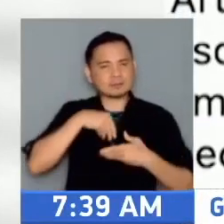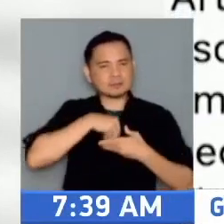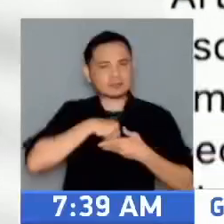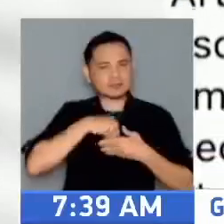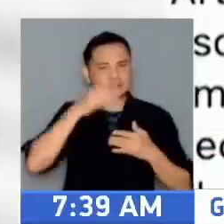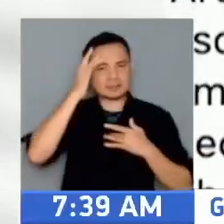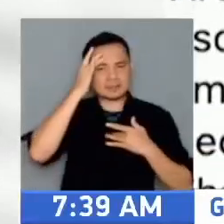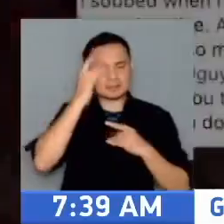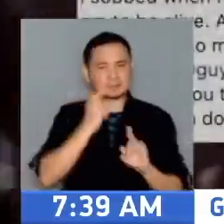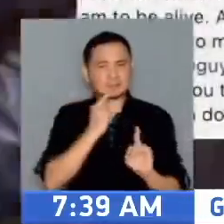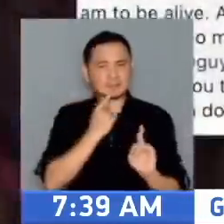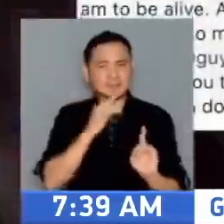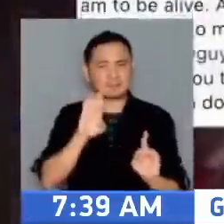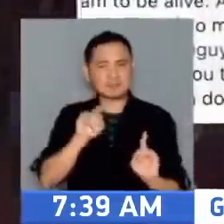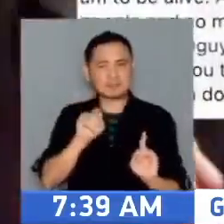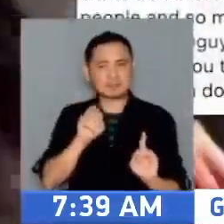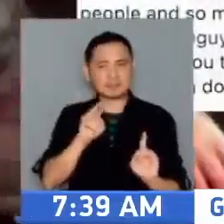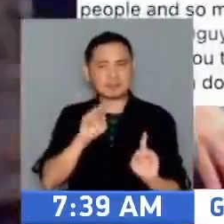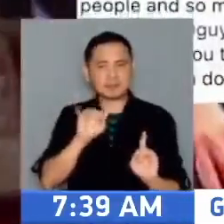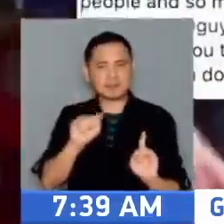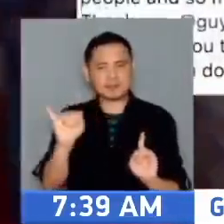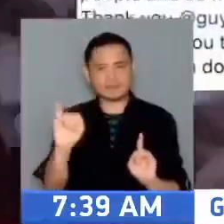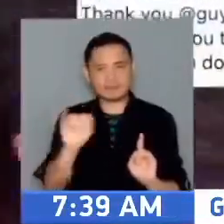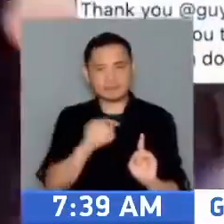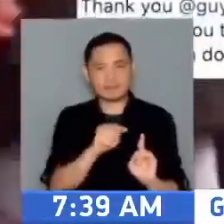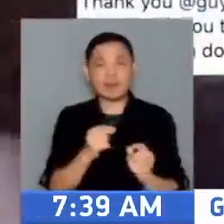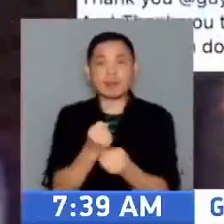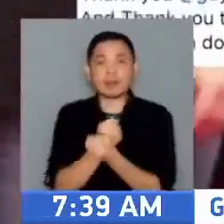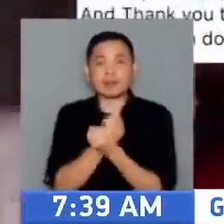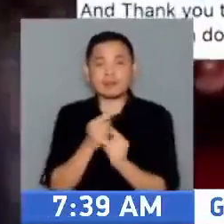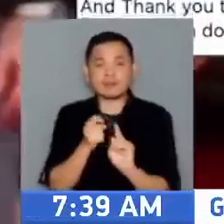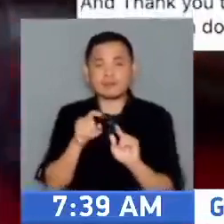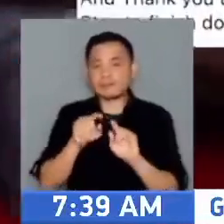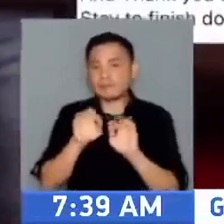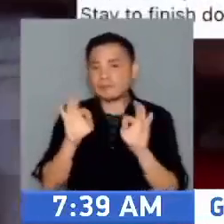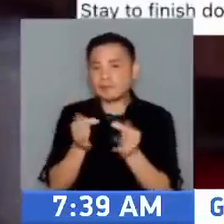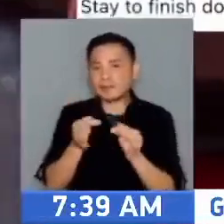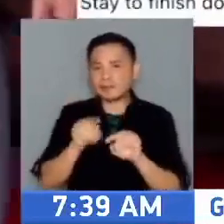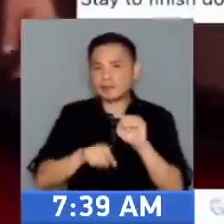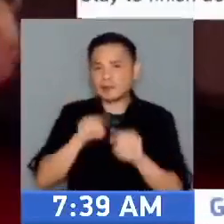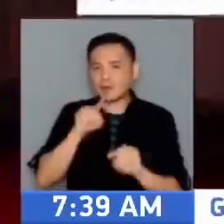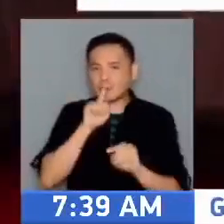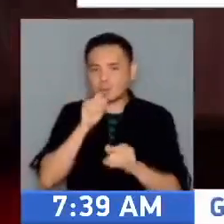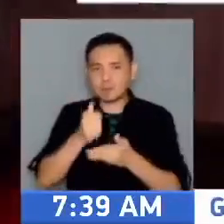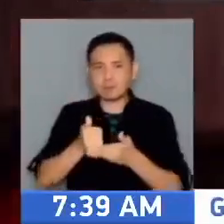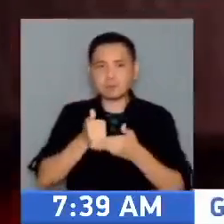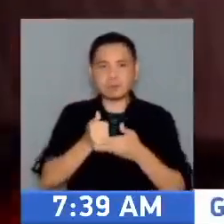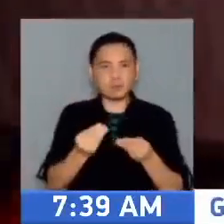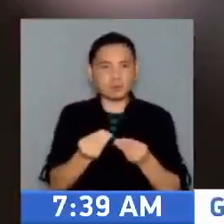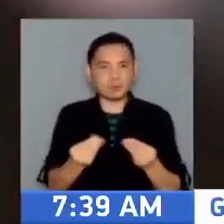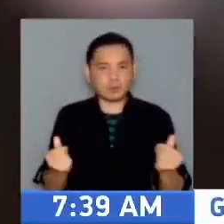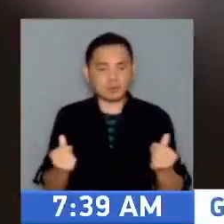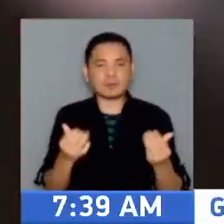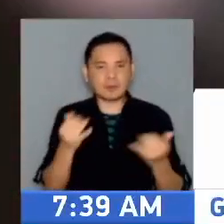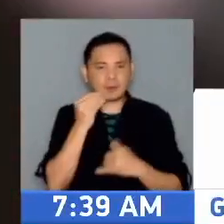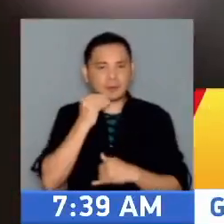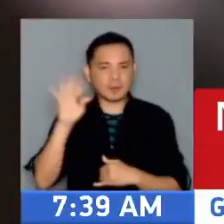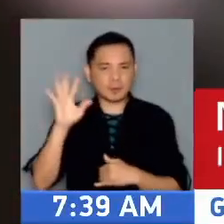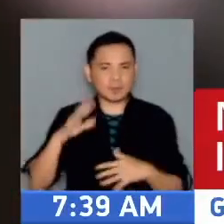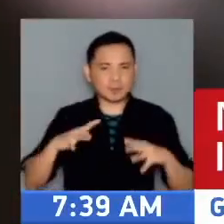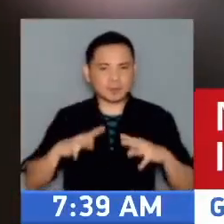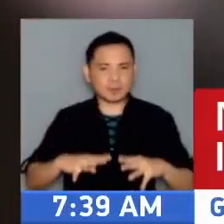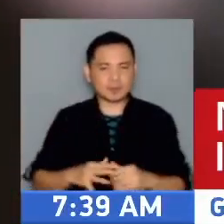niya, love from family and friends is the best medicine. Maswerte raw siya dahil buhay pa siya. Napostpone ang tour ni Madonna sa North America